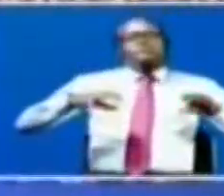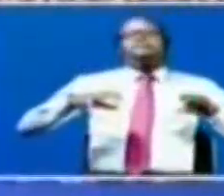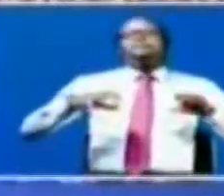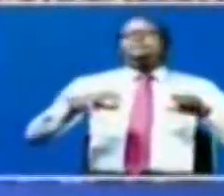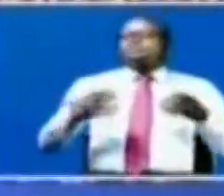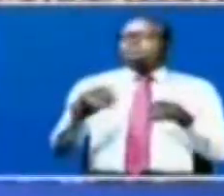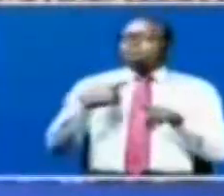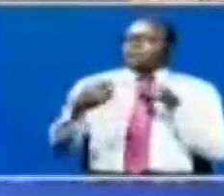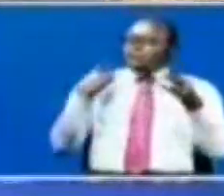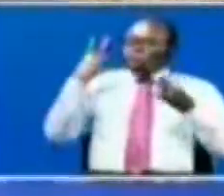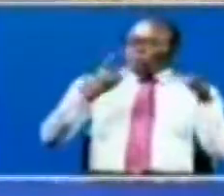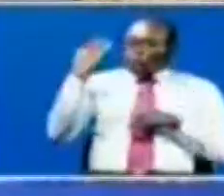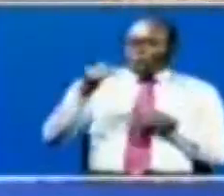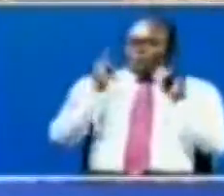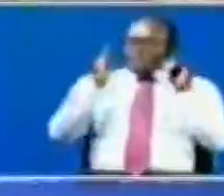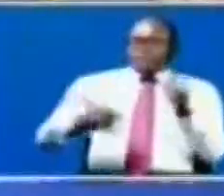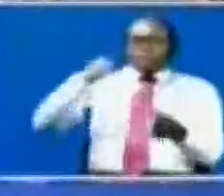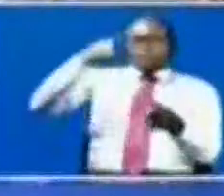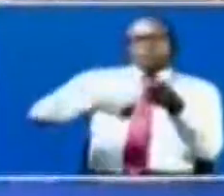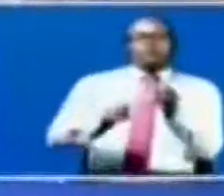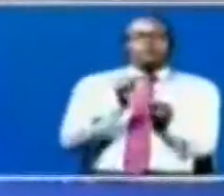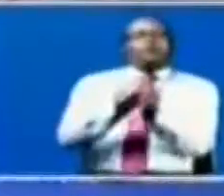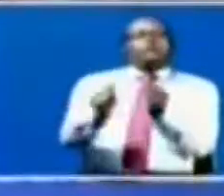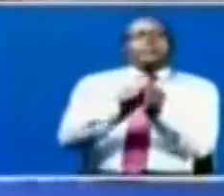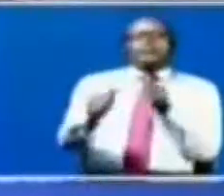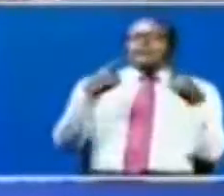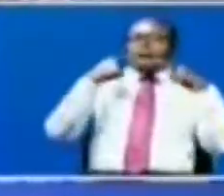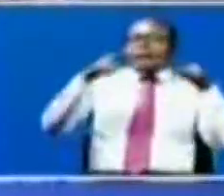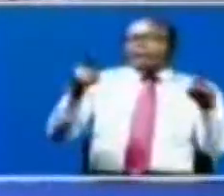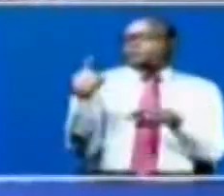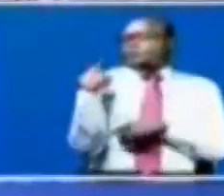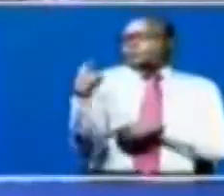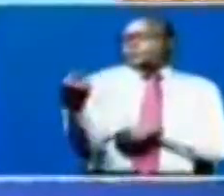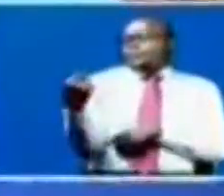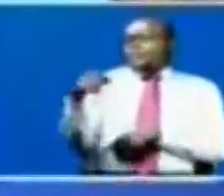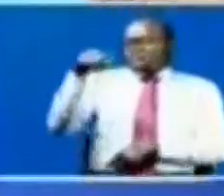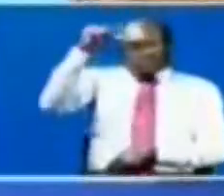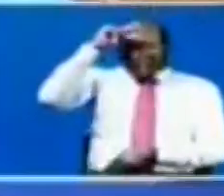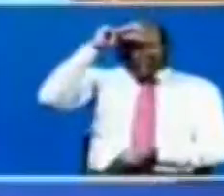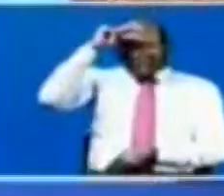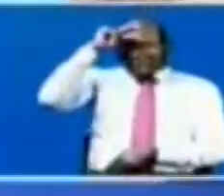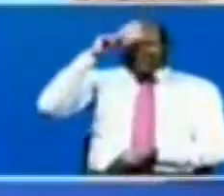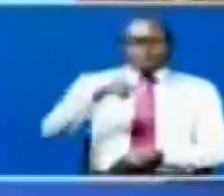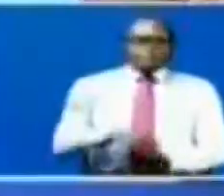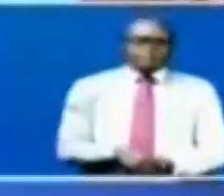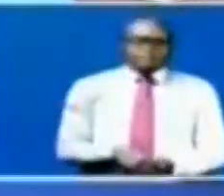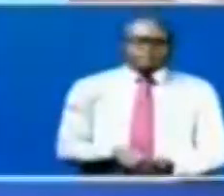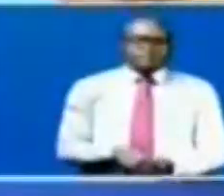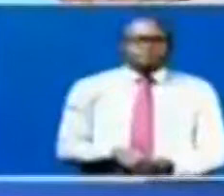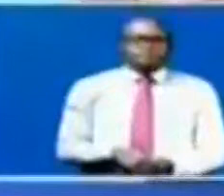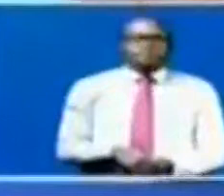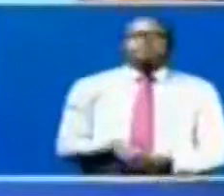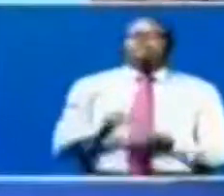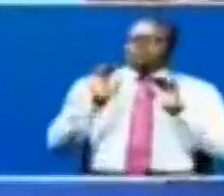na wasiwasi kuhusu bei mpya ya mahindi iliyotangazwa na serikali hapo jana. Kupiga haro,